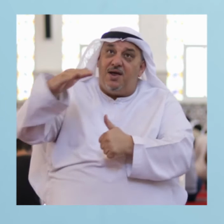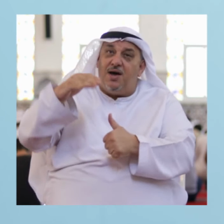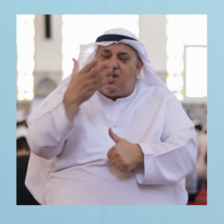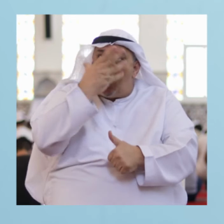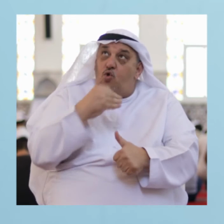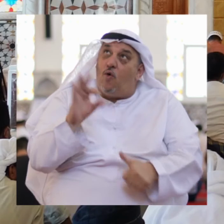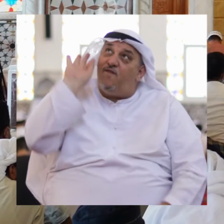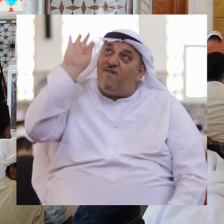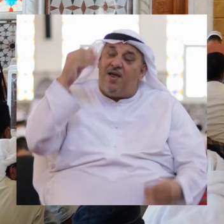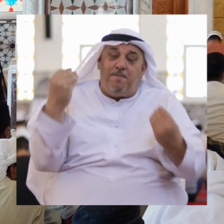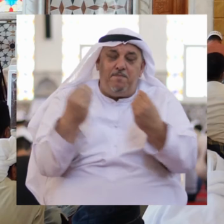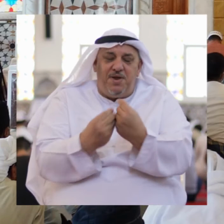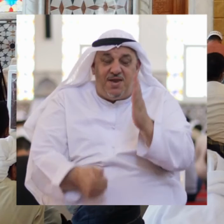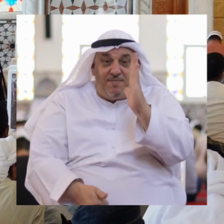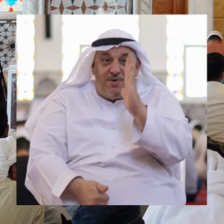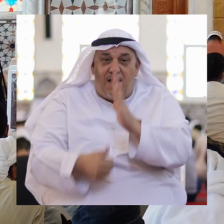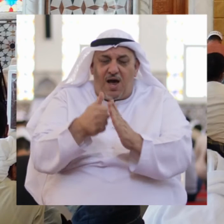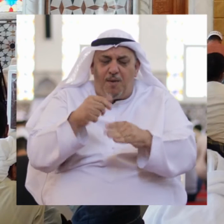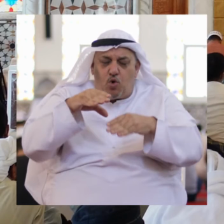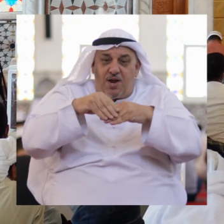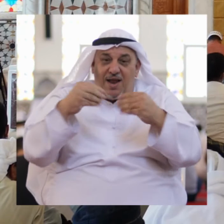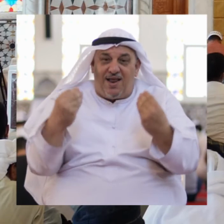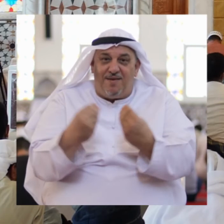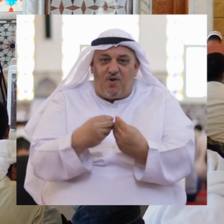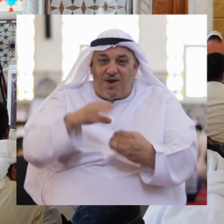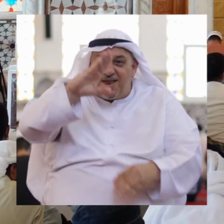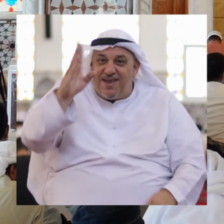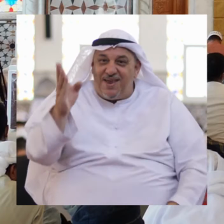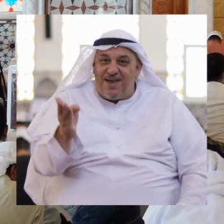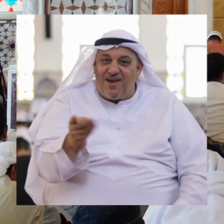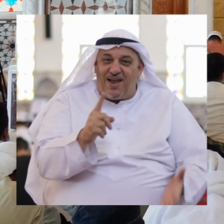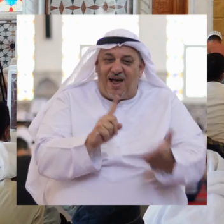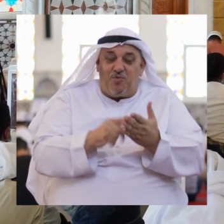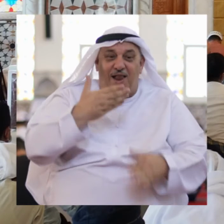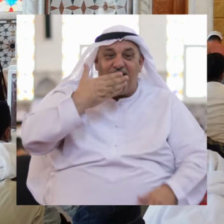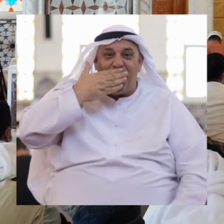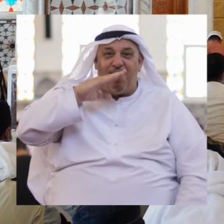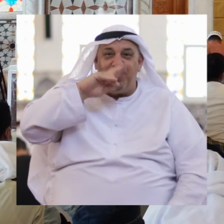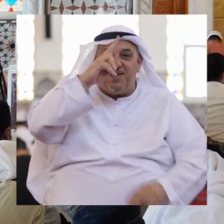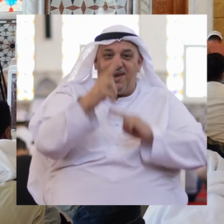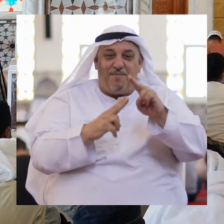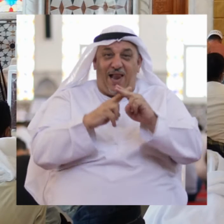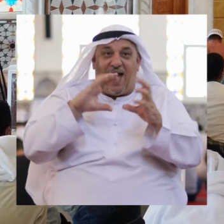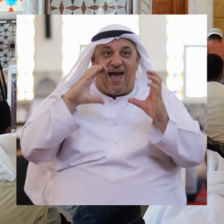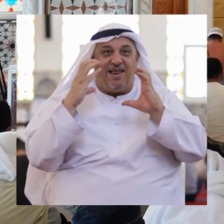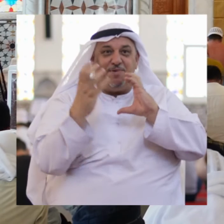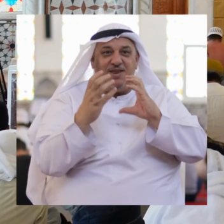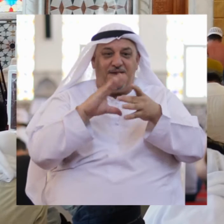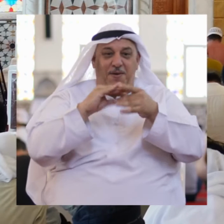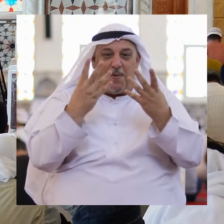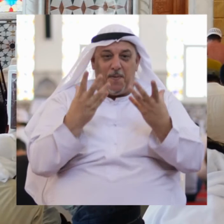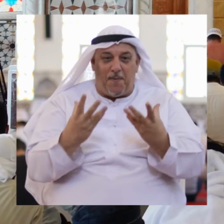يصفون وسلام على المرسلين والحمد لله رب العالمين